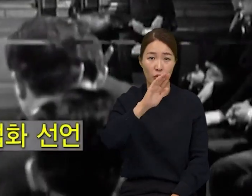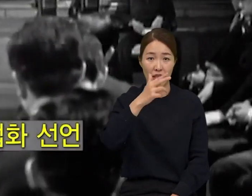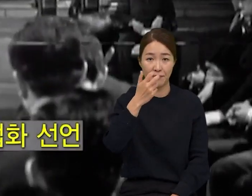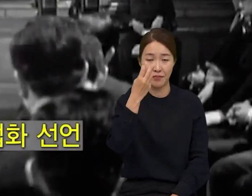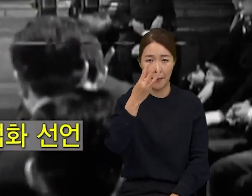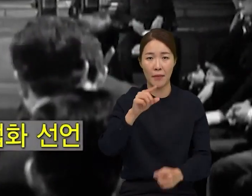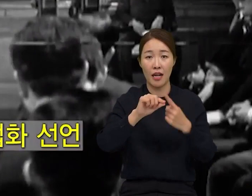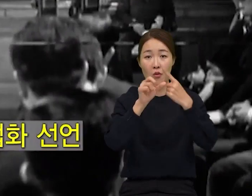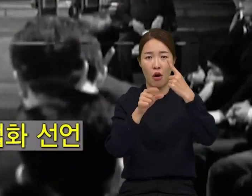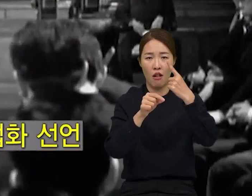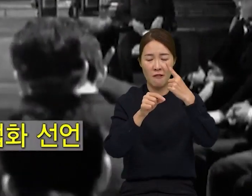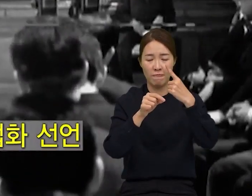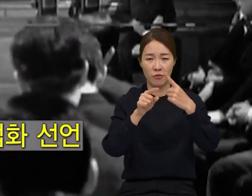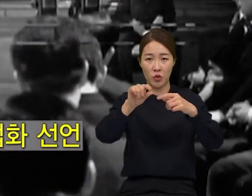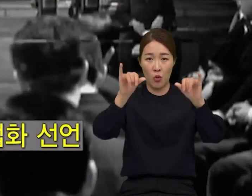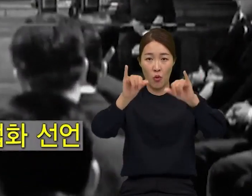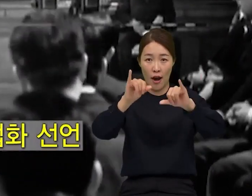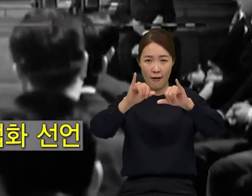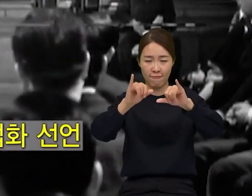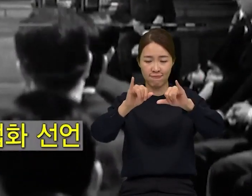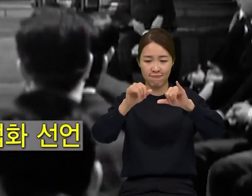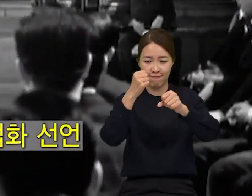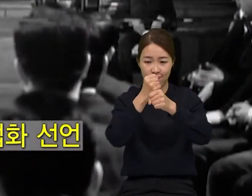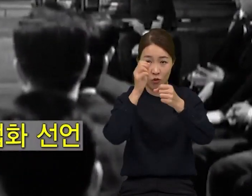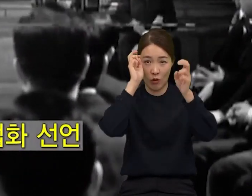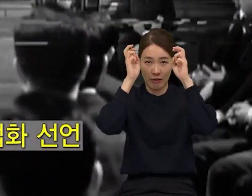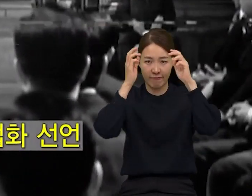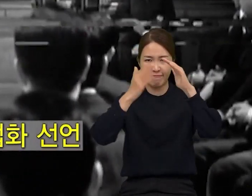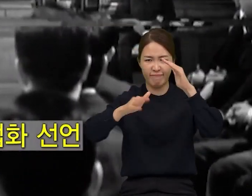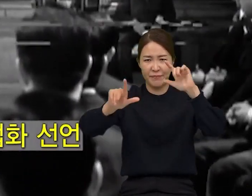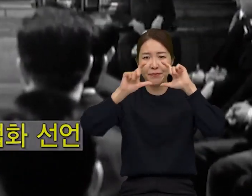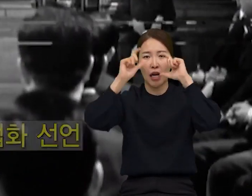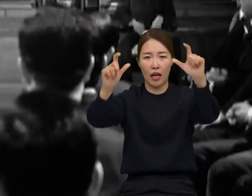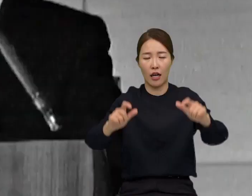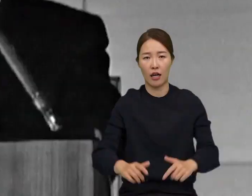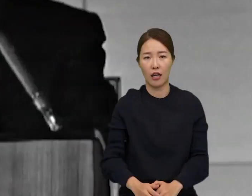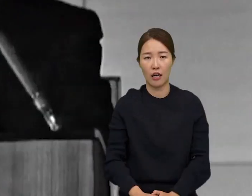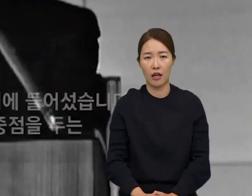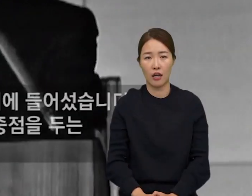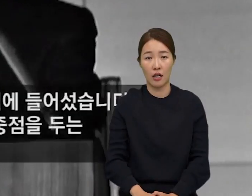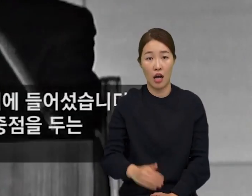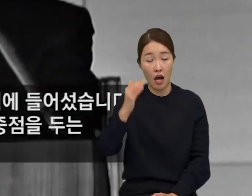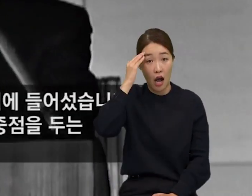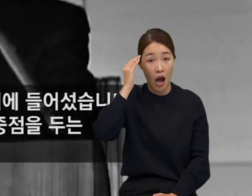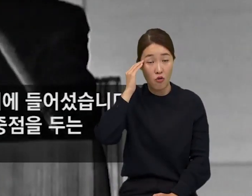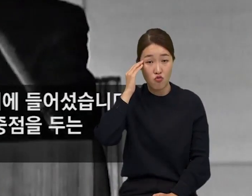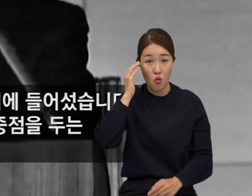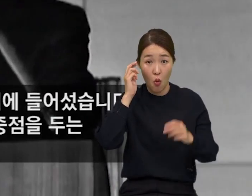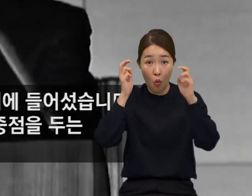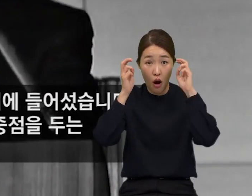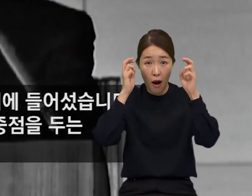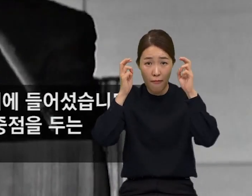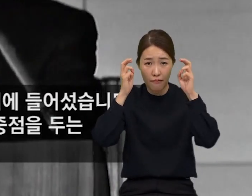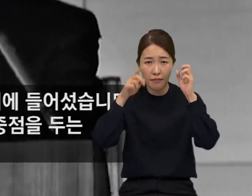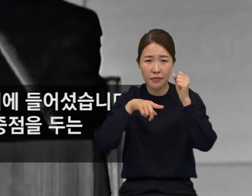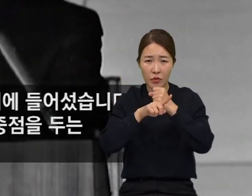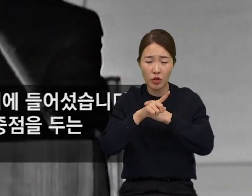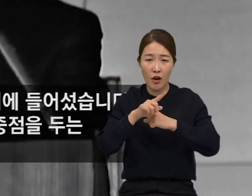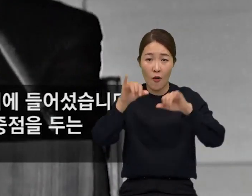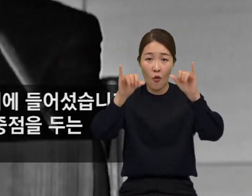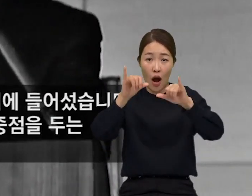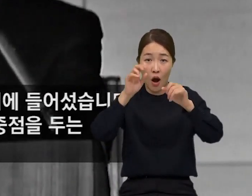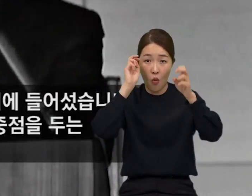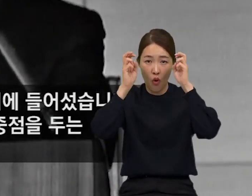박정희는 1973년 1월 중화공업화를 선언했다. 우리나라 공업은 이제